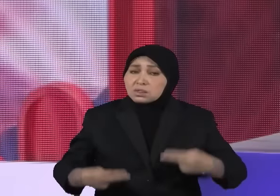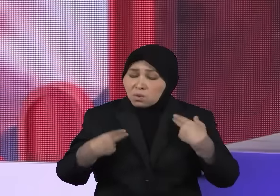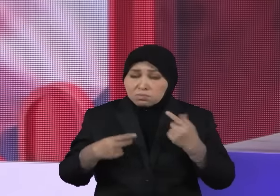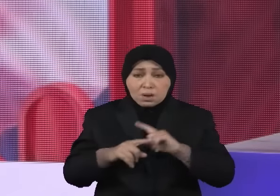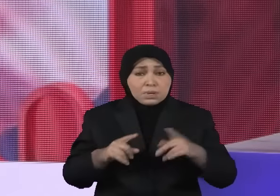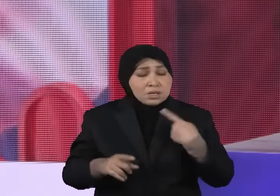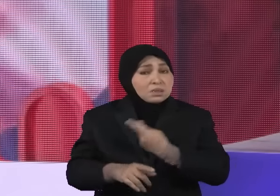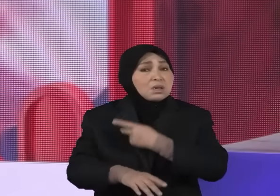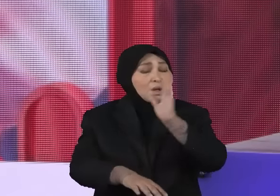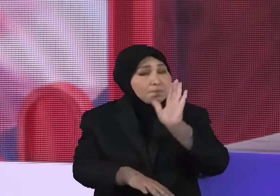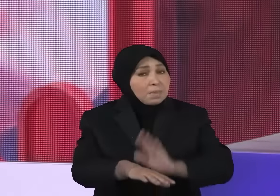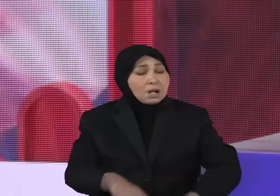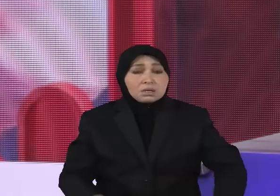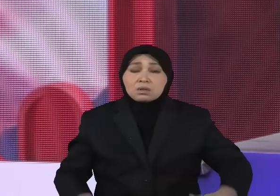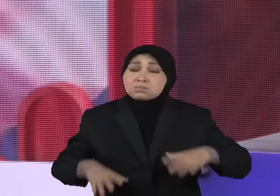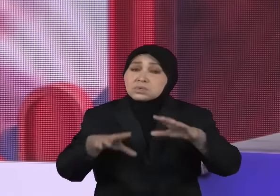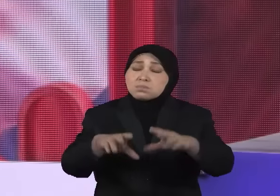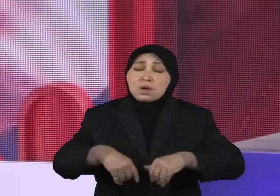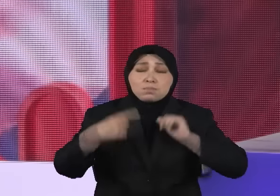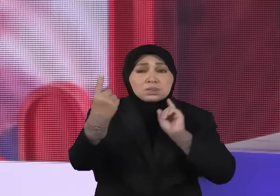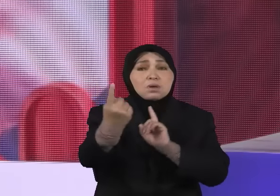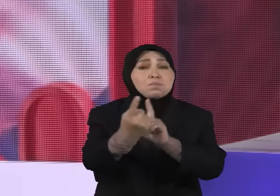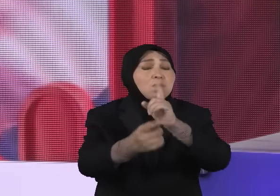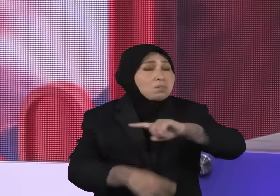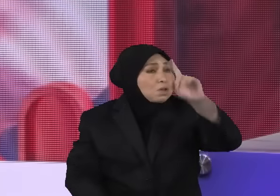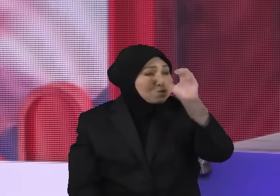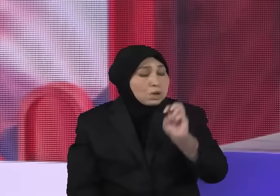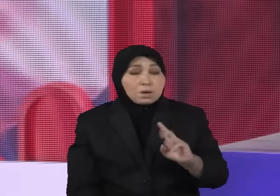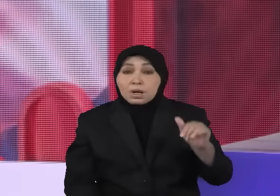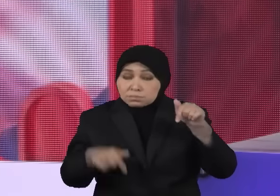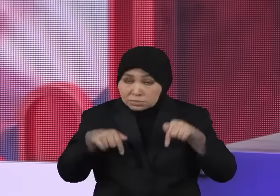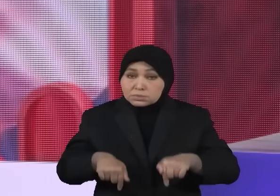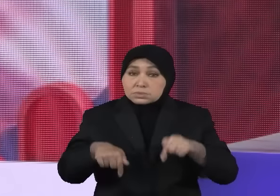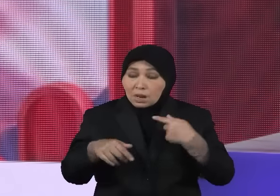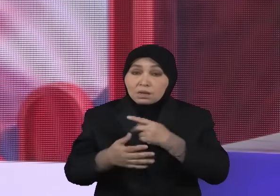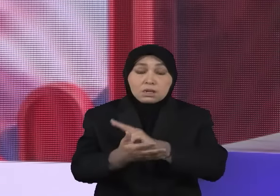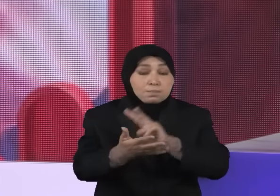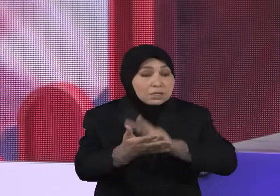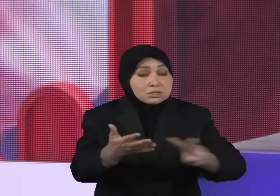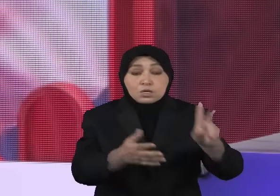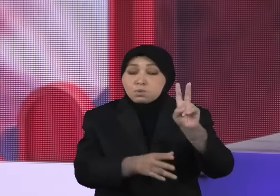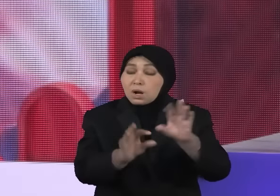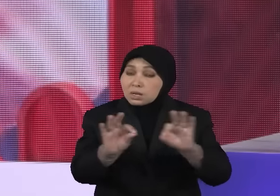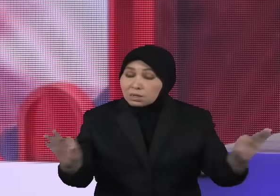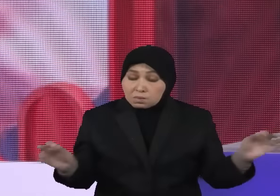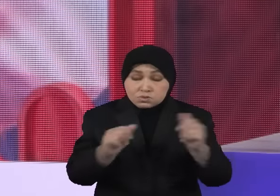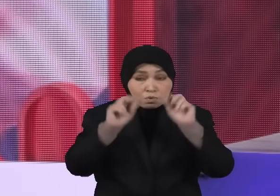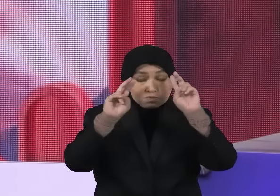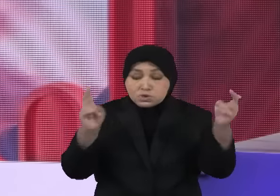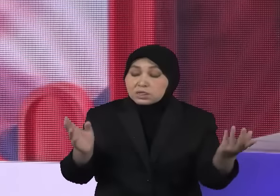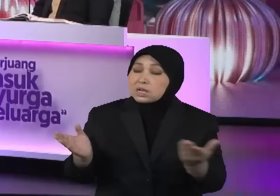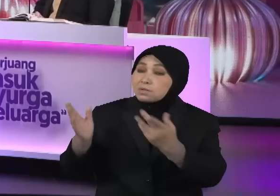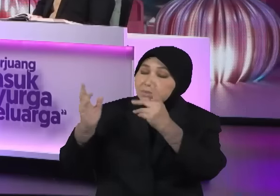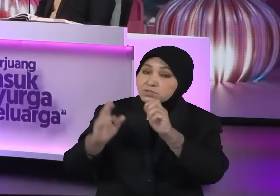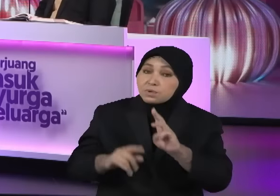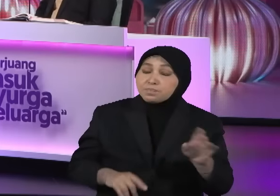kita dipanggil, menyahut, bertemu Allah Subhanahu Wa Taala. Dan pada hari ini kita akan membaca dua ayat ini bersama Al-Fadhil Ustaz Tirmizi Ali.